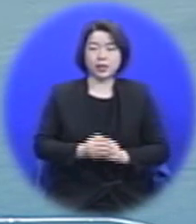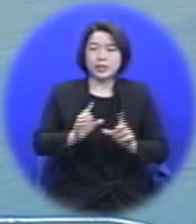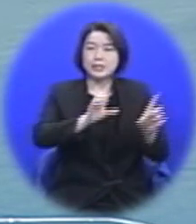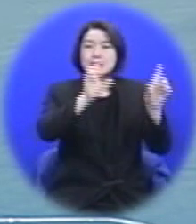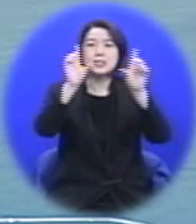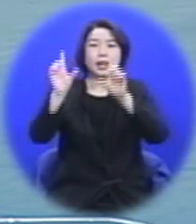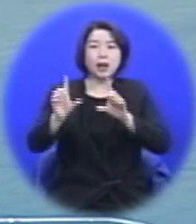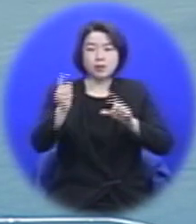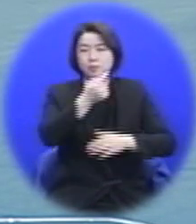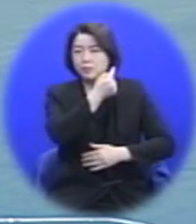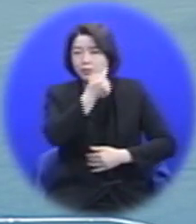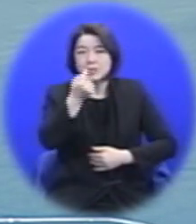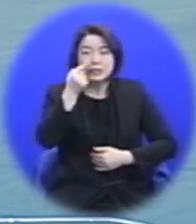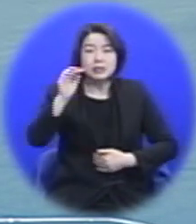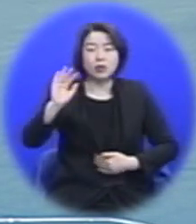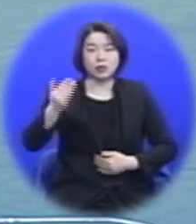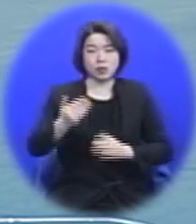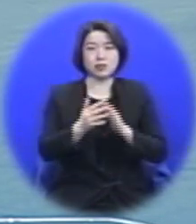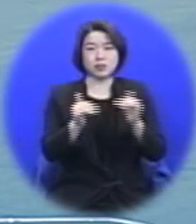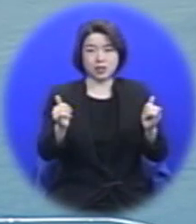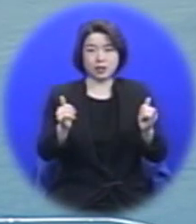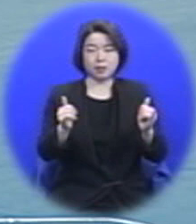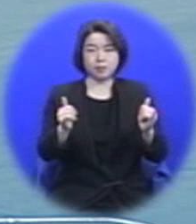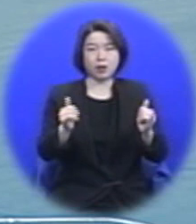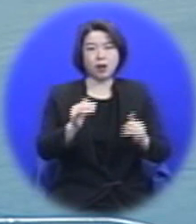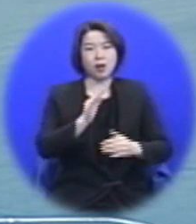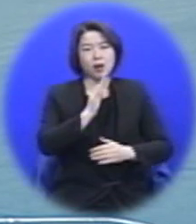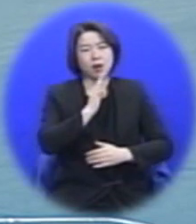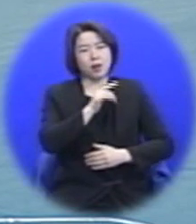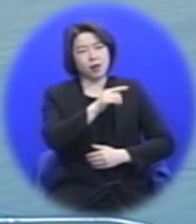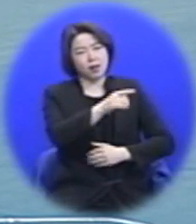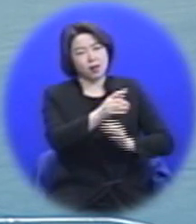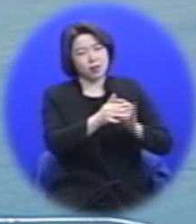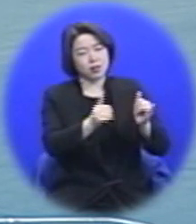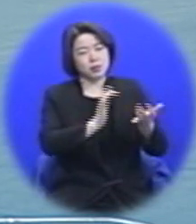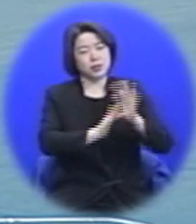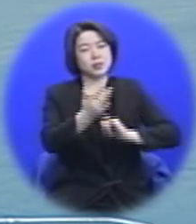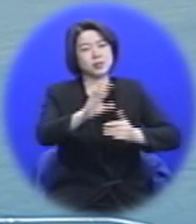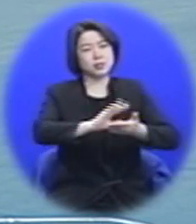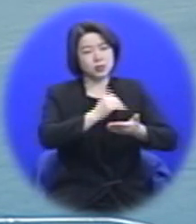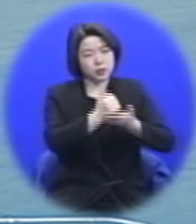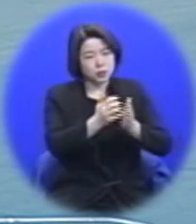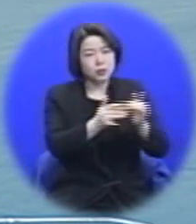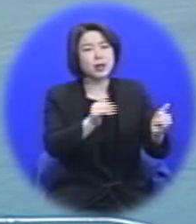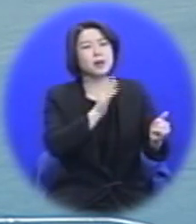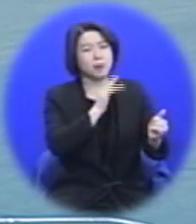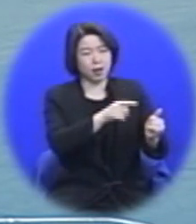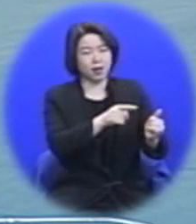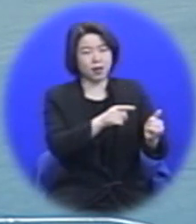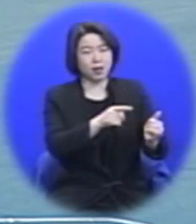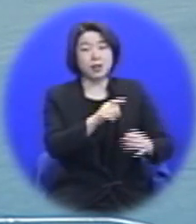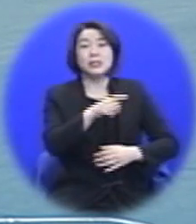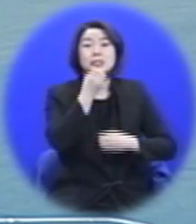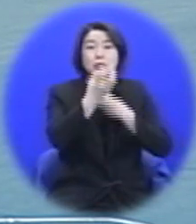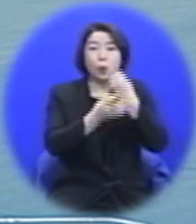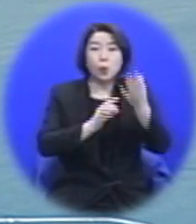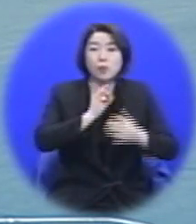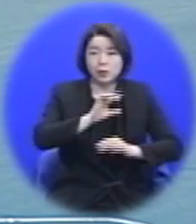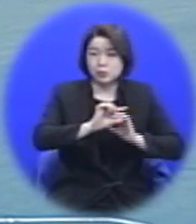삶으로 증거가 되는 사람입니다. 정말 저 사람은 예수 그리스도의 사람이구나. 그 고백뿐만